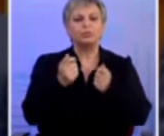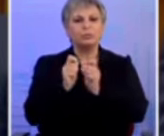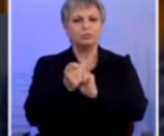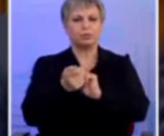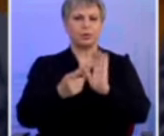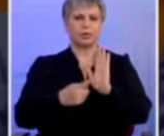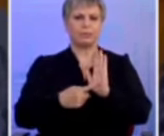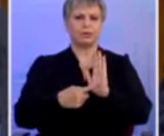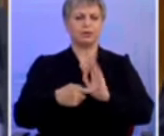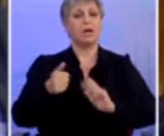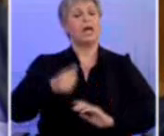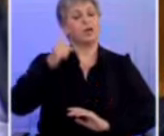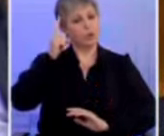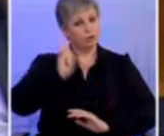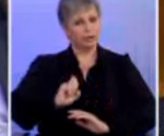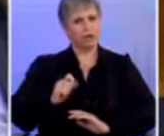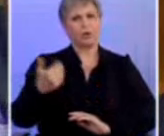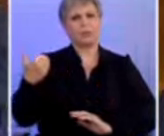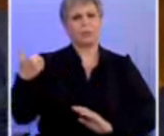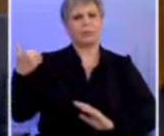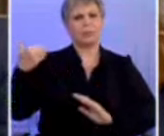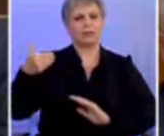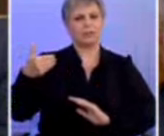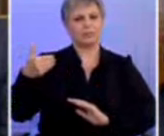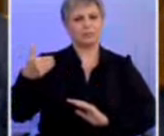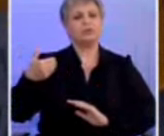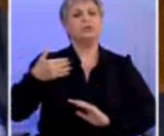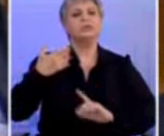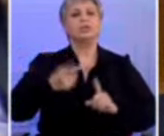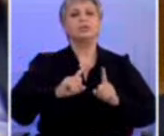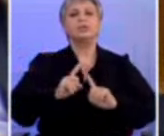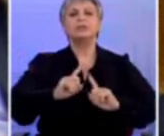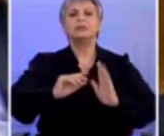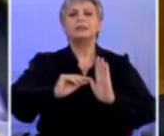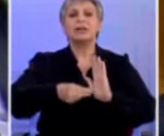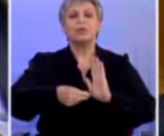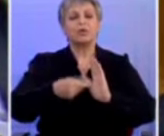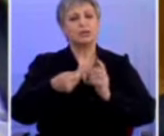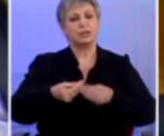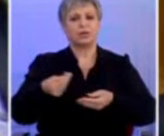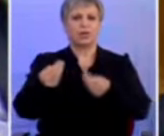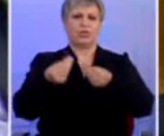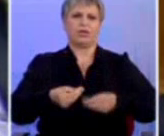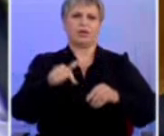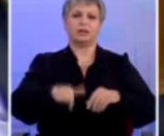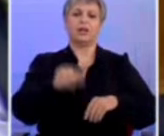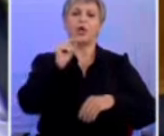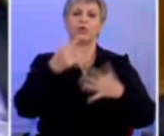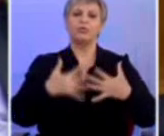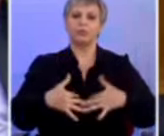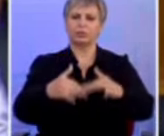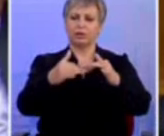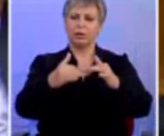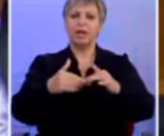όλο το προηγούμενο διάστημα, σε όλες τις συμφωνίες που φέρνατε στη Βουλή, με τη βαριά